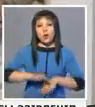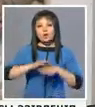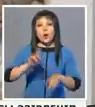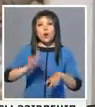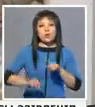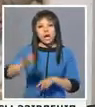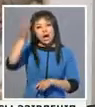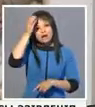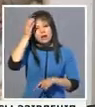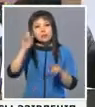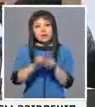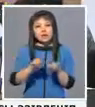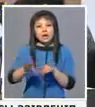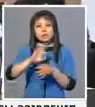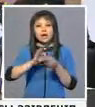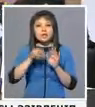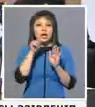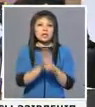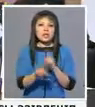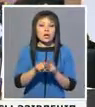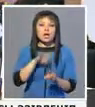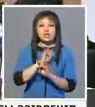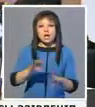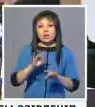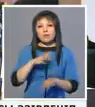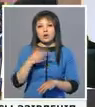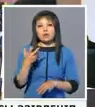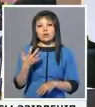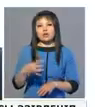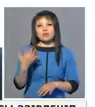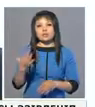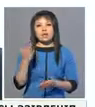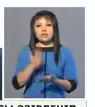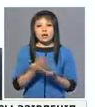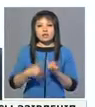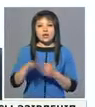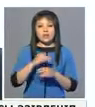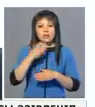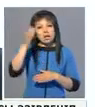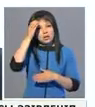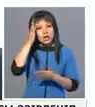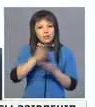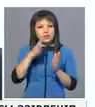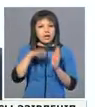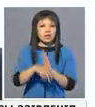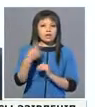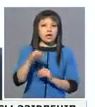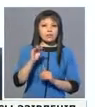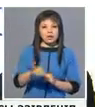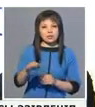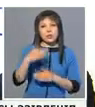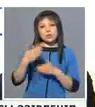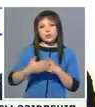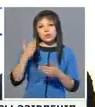ғылымның қазіргі ахуалы да сөз болды. Бүгінде елде 345 ғылыми мекеме бар. Оларда 20 мыңға жуық адам жұмыс істейді. Бірақ